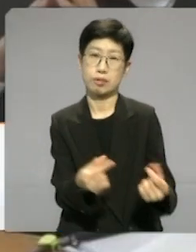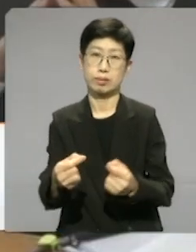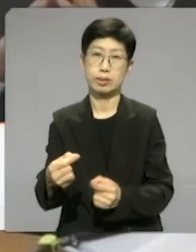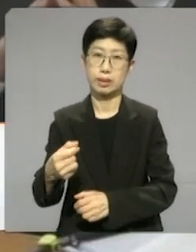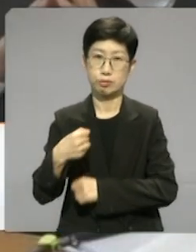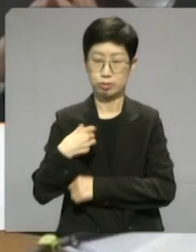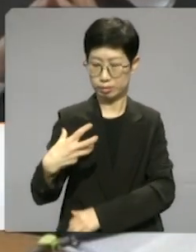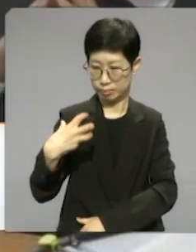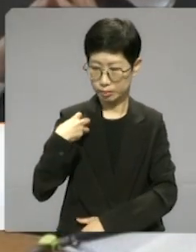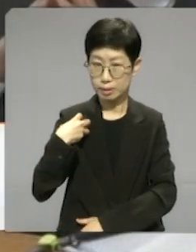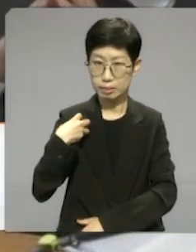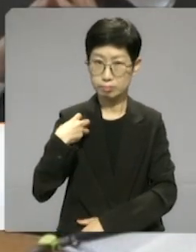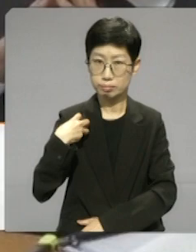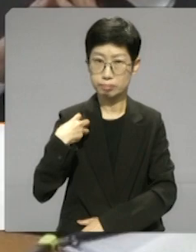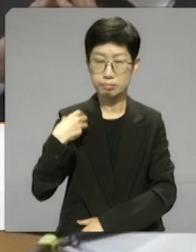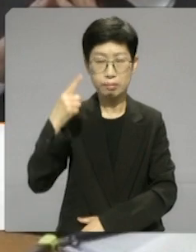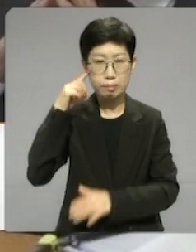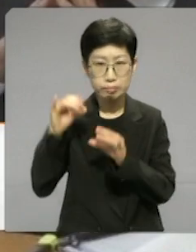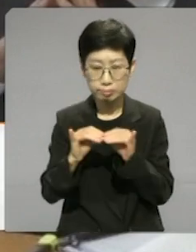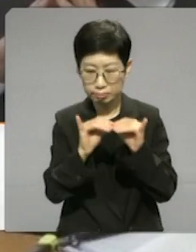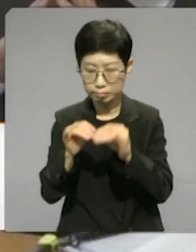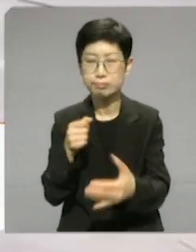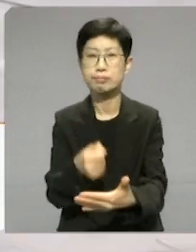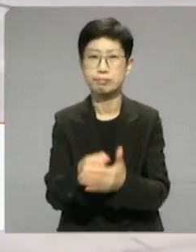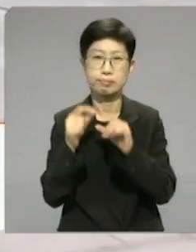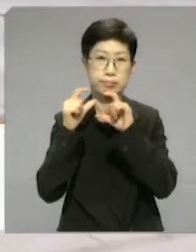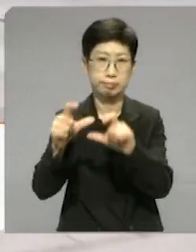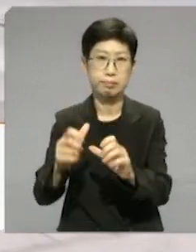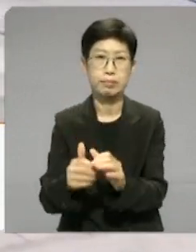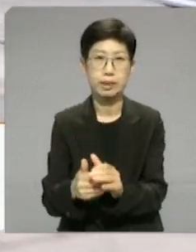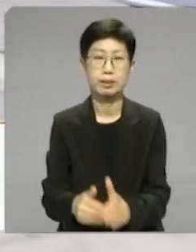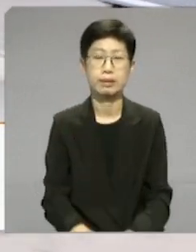군 복무를 해야 한다고 만장일치로 판결했습니다.